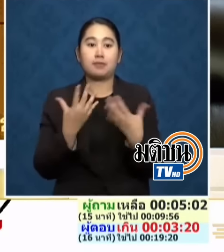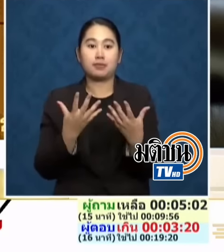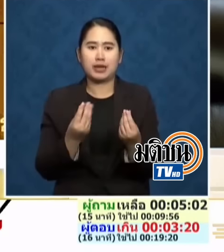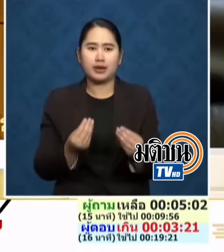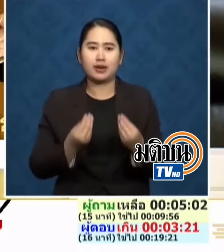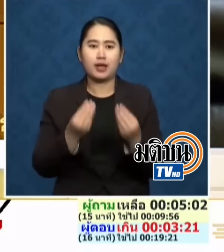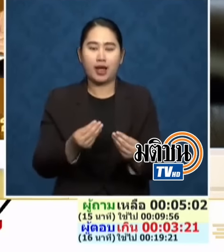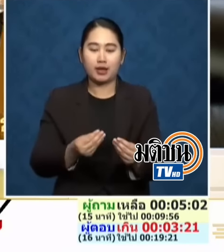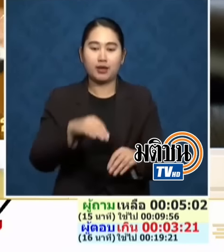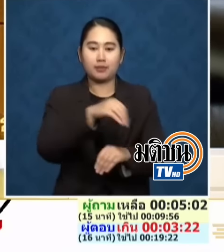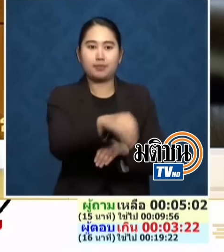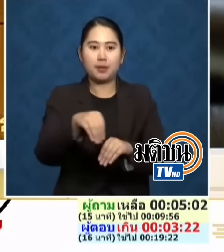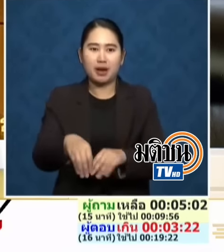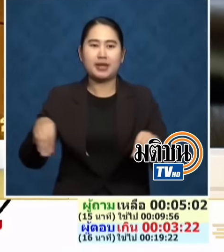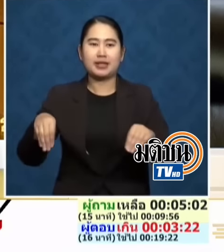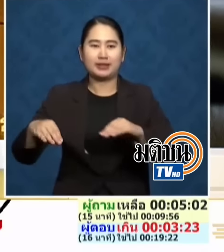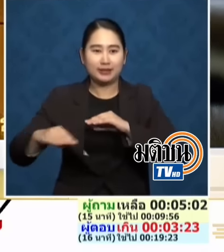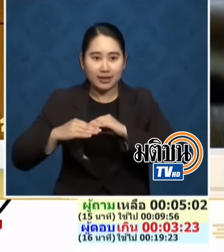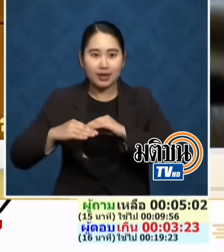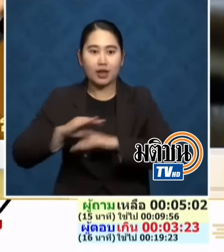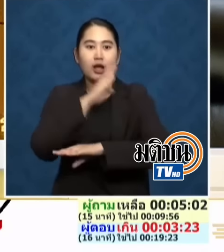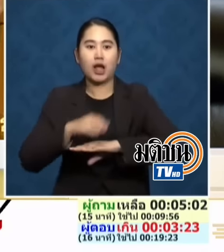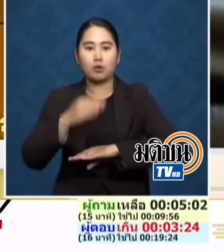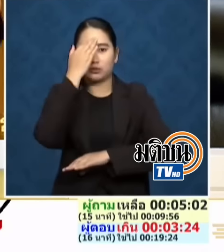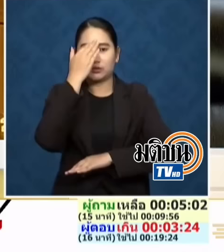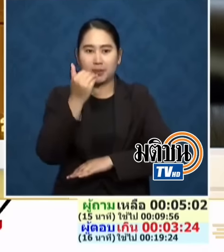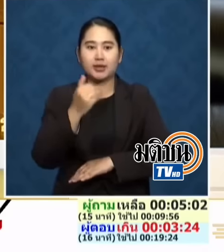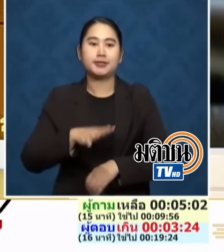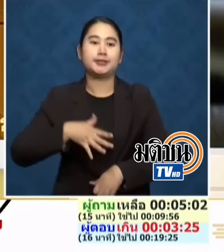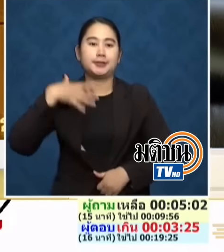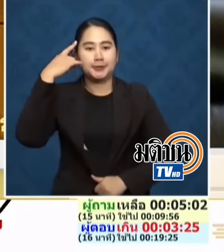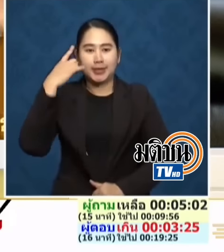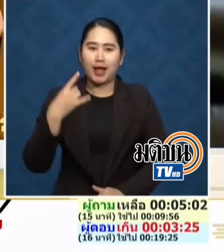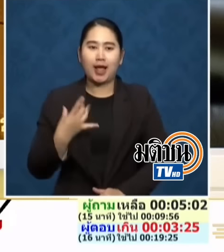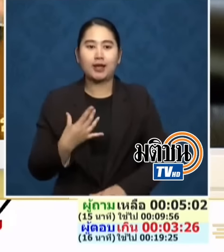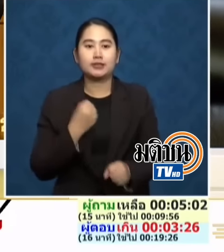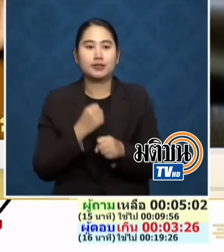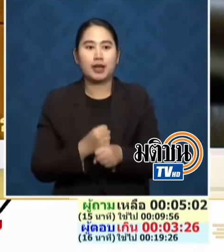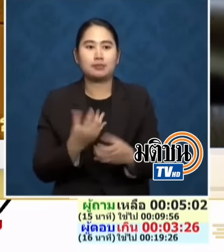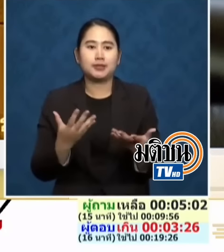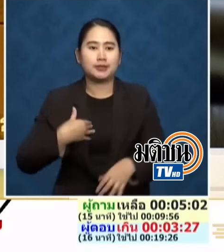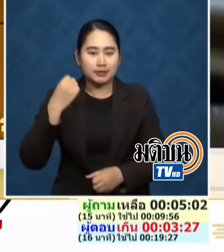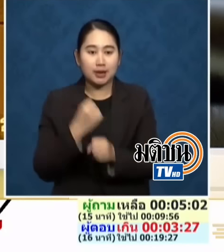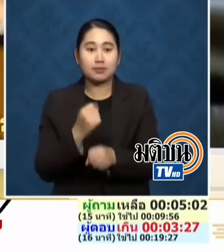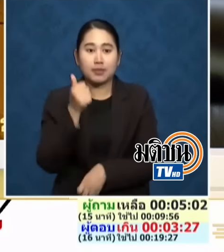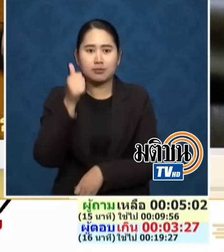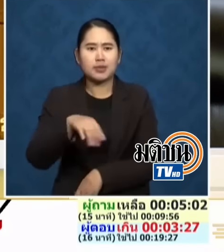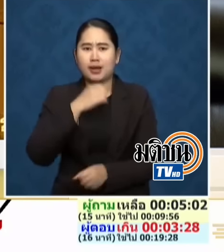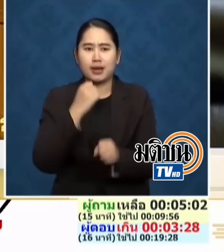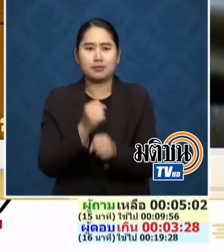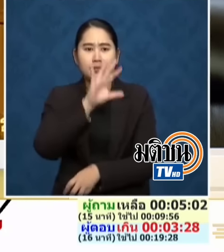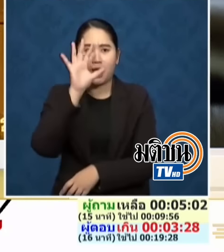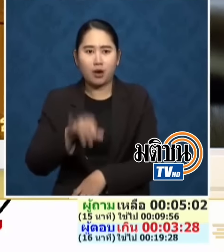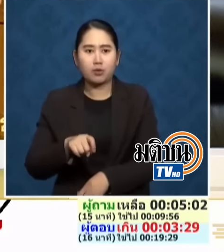ทศกให้เกสนกรต้ามกิน ติด เขาใหญ่จิทำนกคุณมีไส่ม Lö make it?ไมควคว